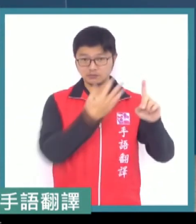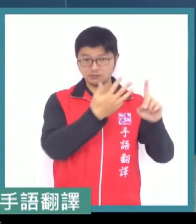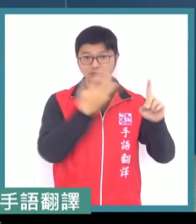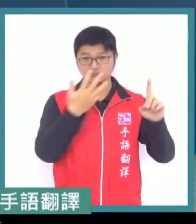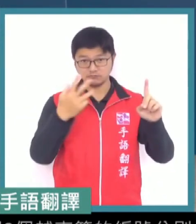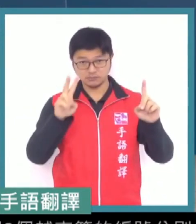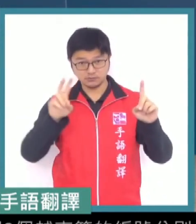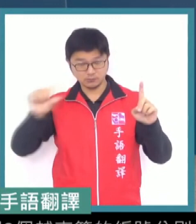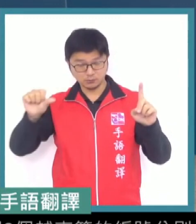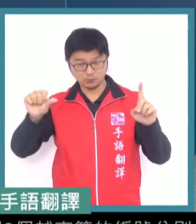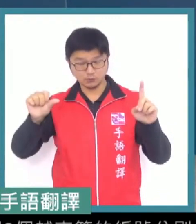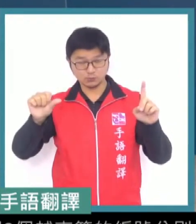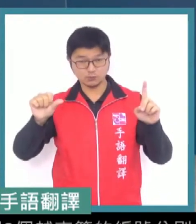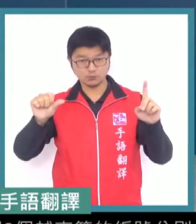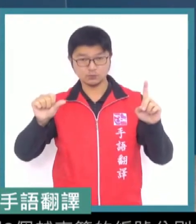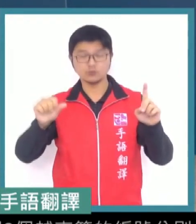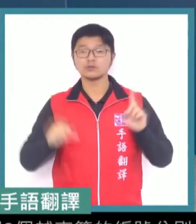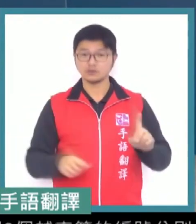18825、